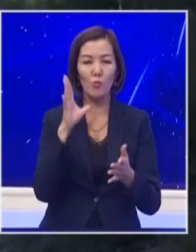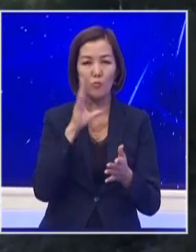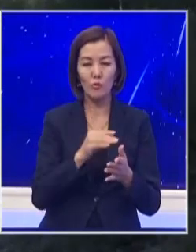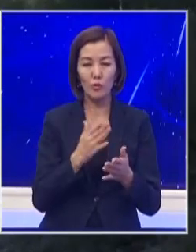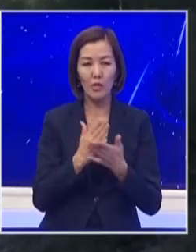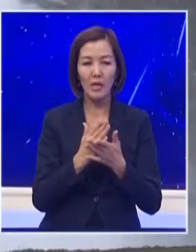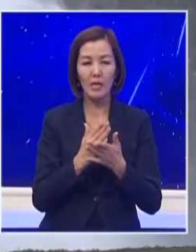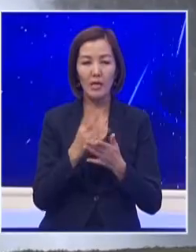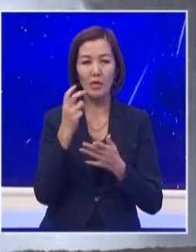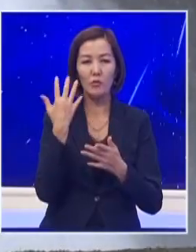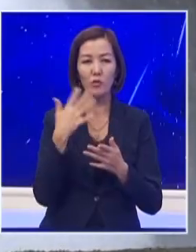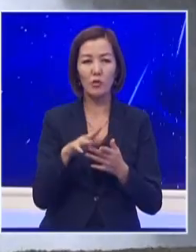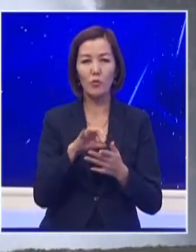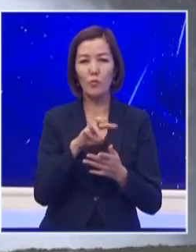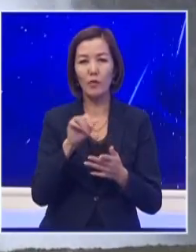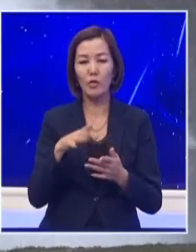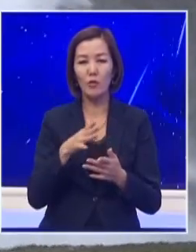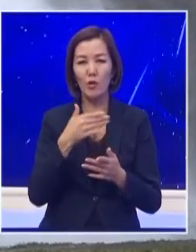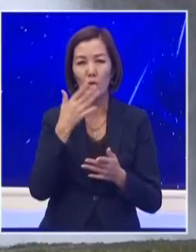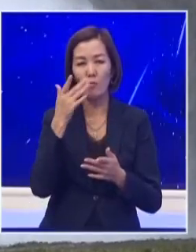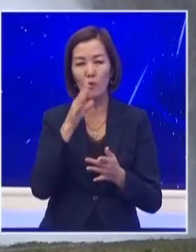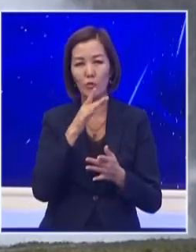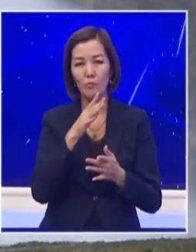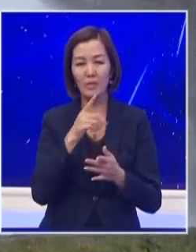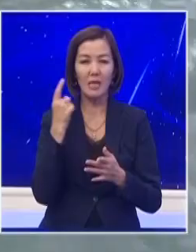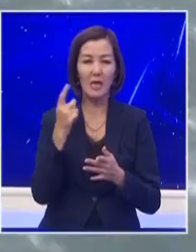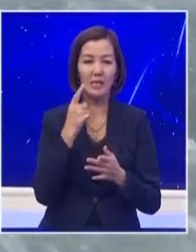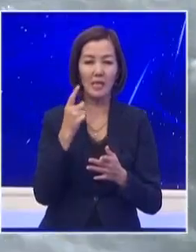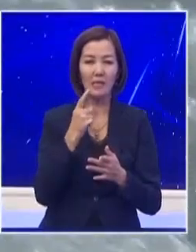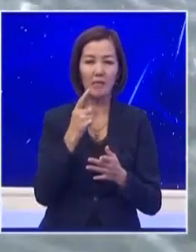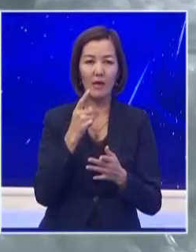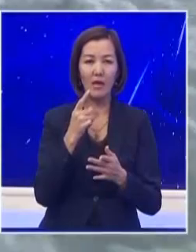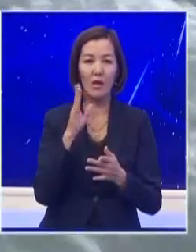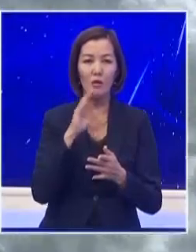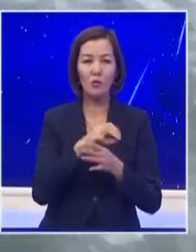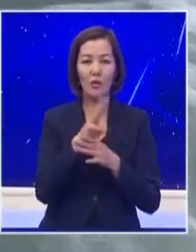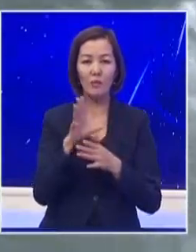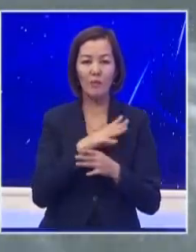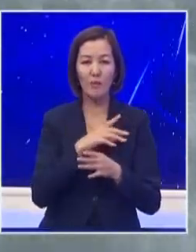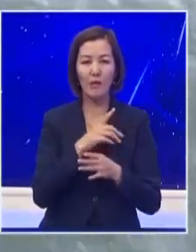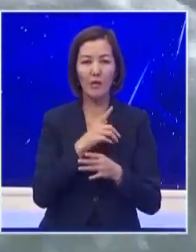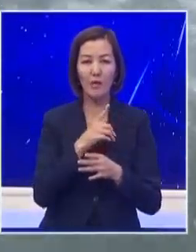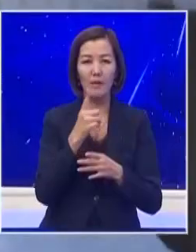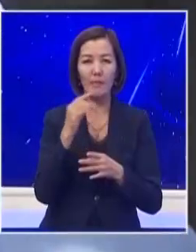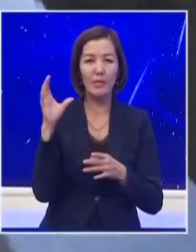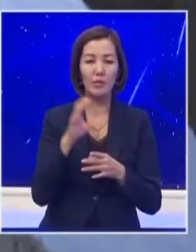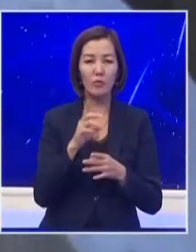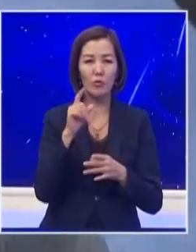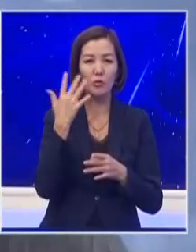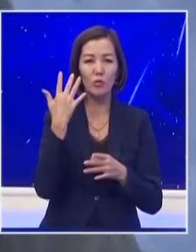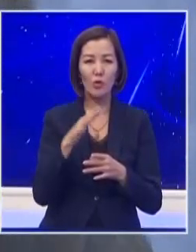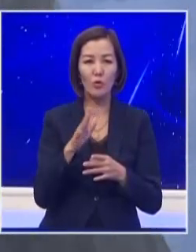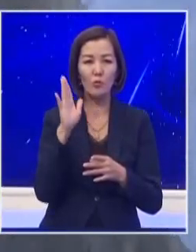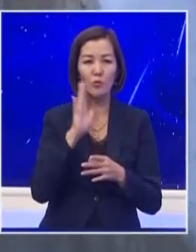Оның 250 миллионы маусым кезінде шаруаларға жіберіледі. Сұранысқа қарай секундына 150 текше метрге дейін су